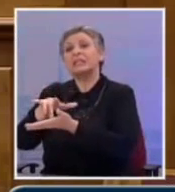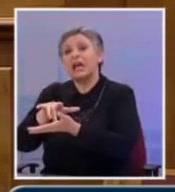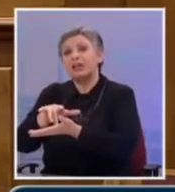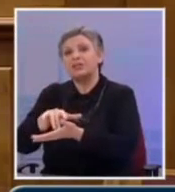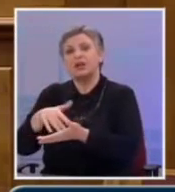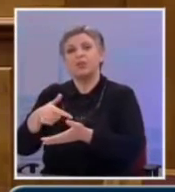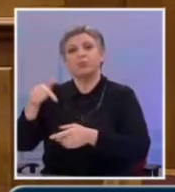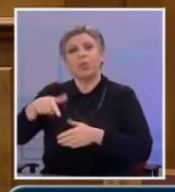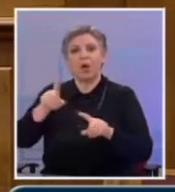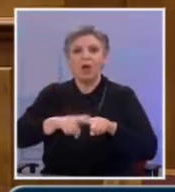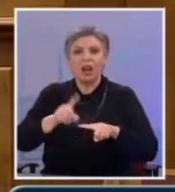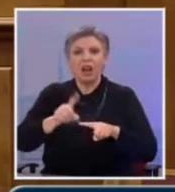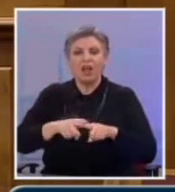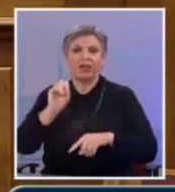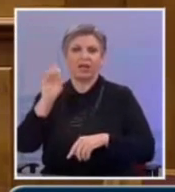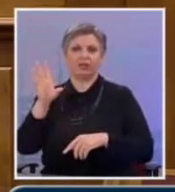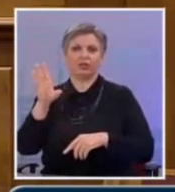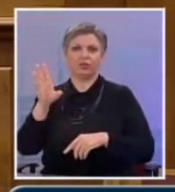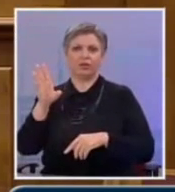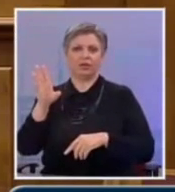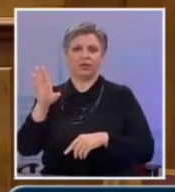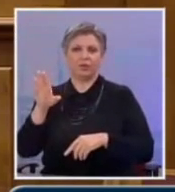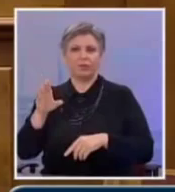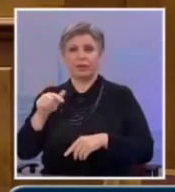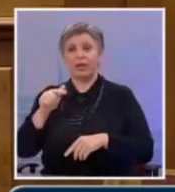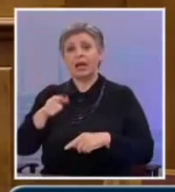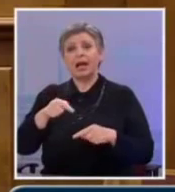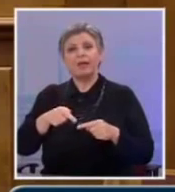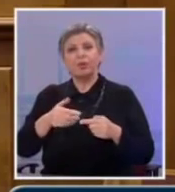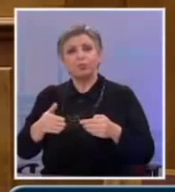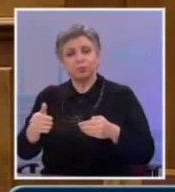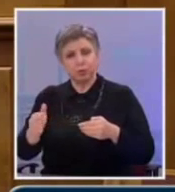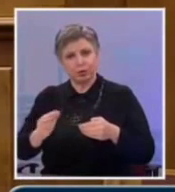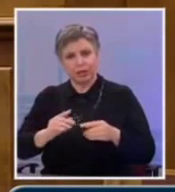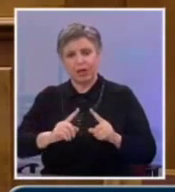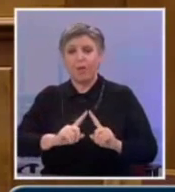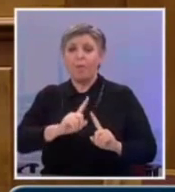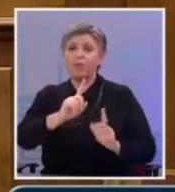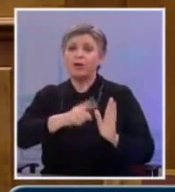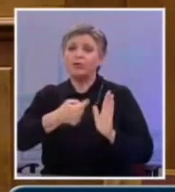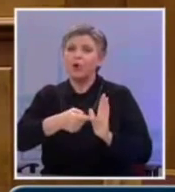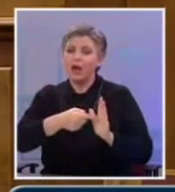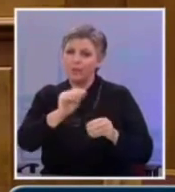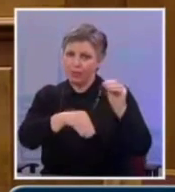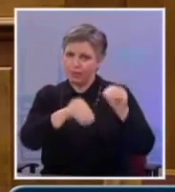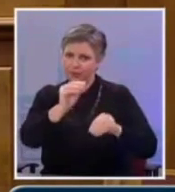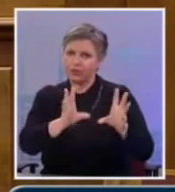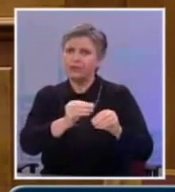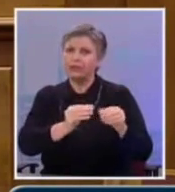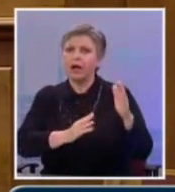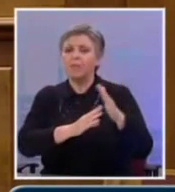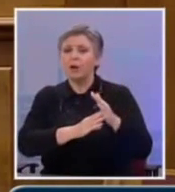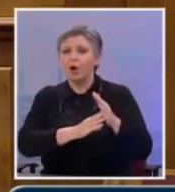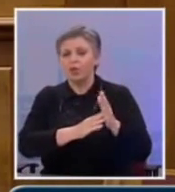χώρα. κατά τη διάρκεια που μεσολαβεί από την πρώτη ψηφοφορία ως τη δεύτερη και από την δεύτερη ως την